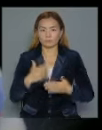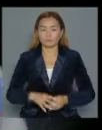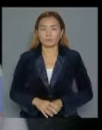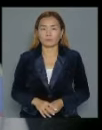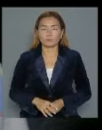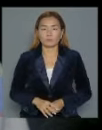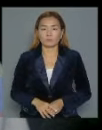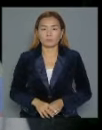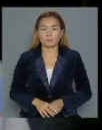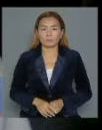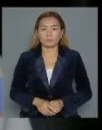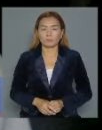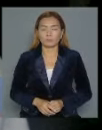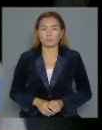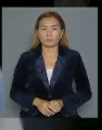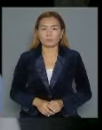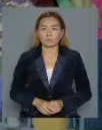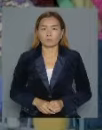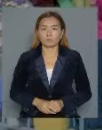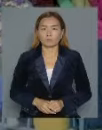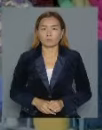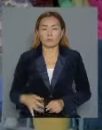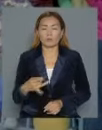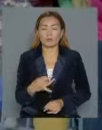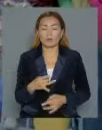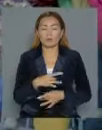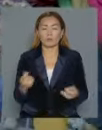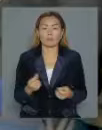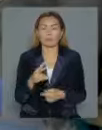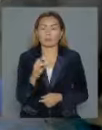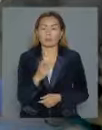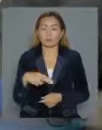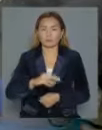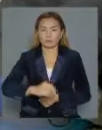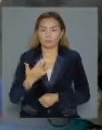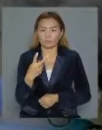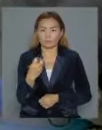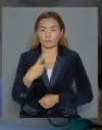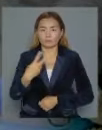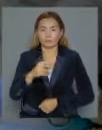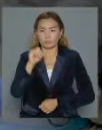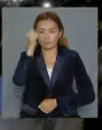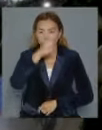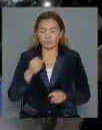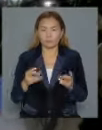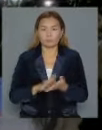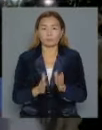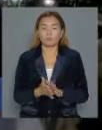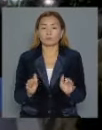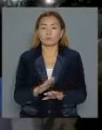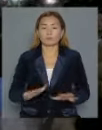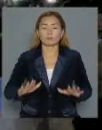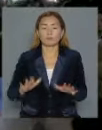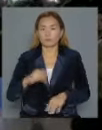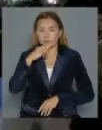рахмет, ризашылығымызды білдіреміз. Ауданның мерейтойымен Махамбет Өтемісұлының 220 жылдығына орай өткен